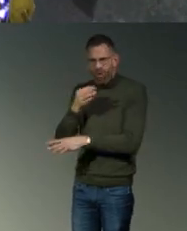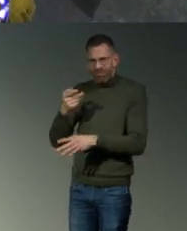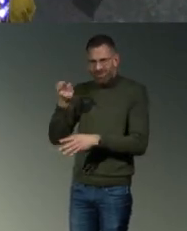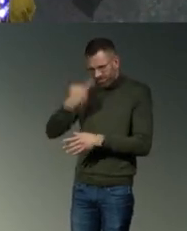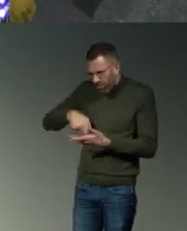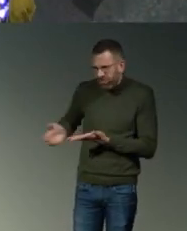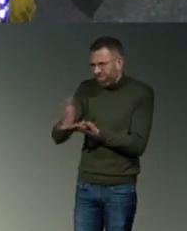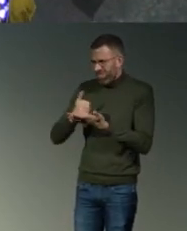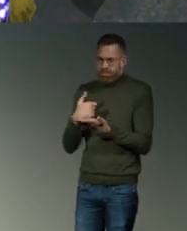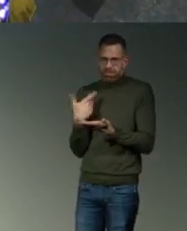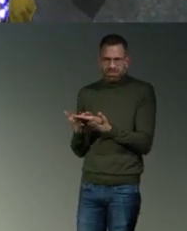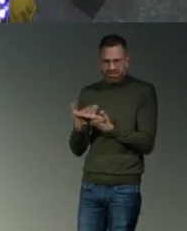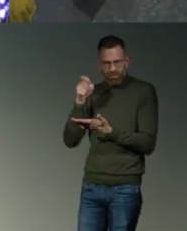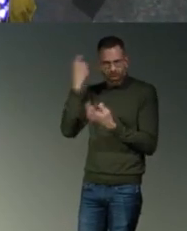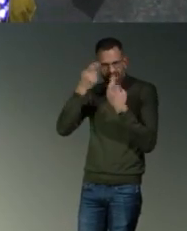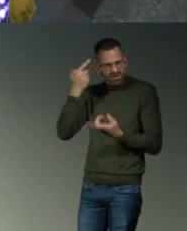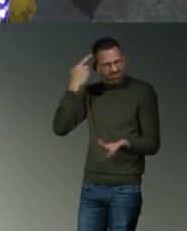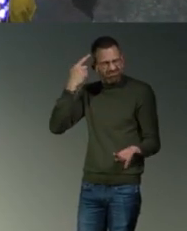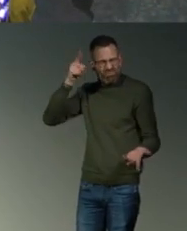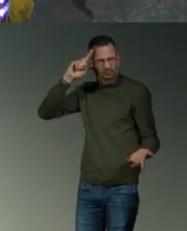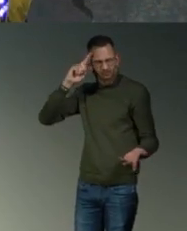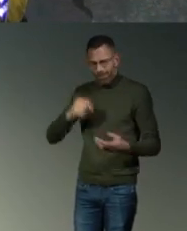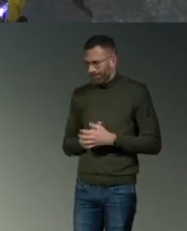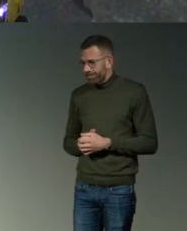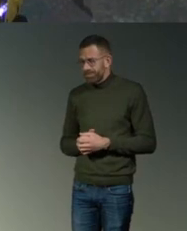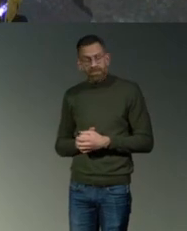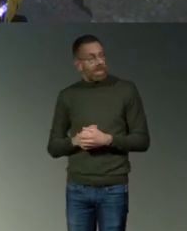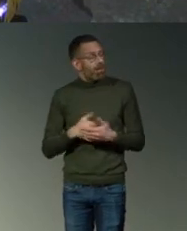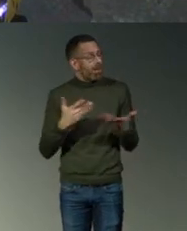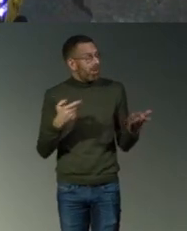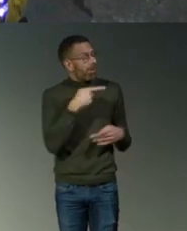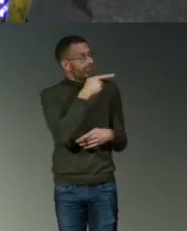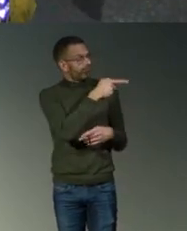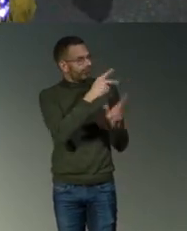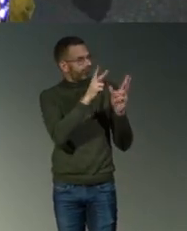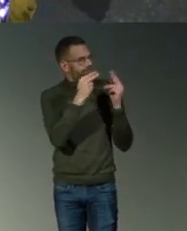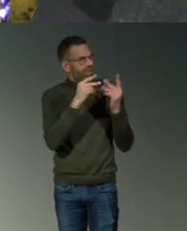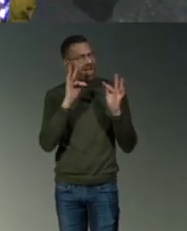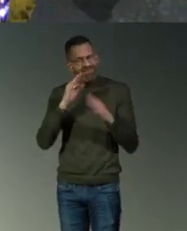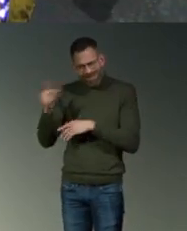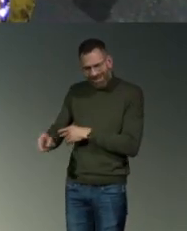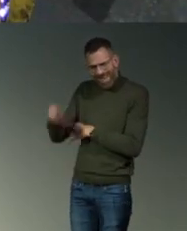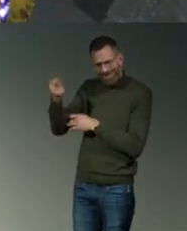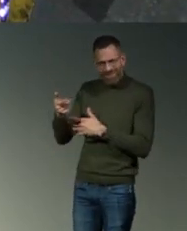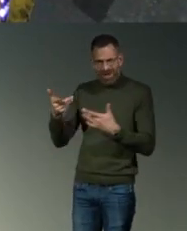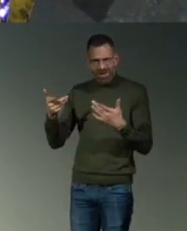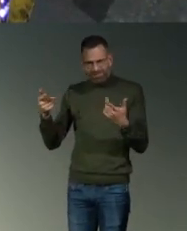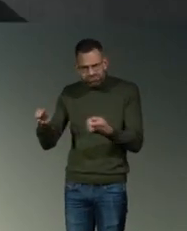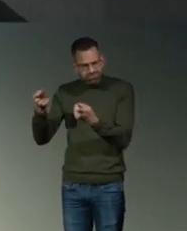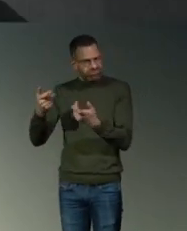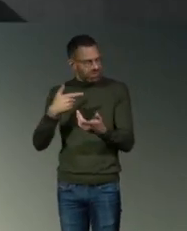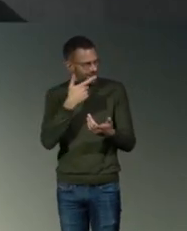parole immédiatement, mais on a entendu dans la manière dont vous avez présenté l'élevage exactement, je